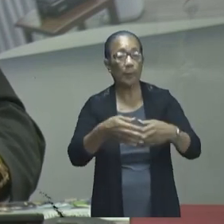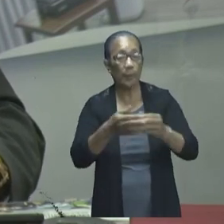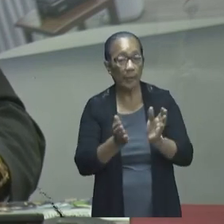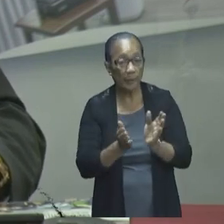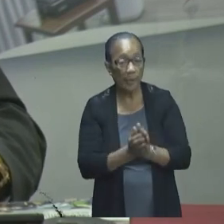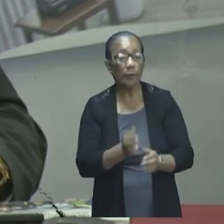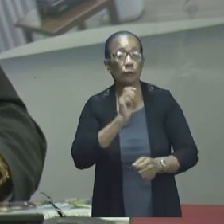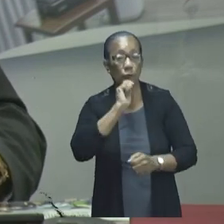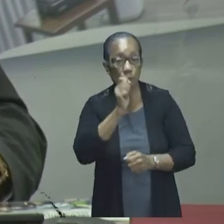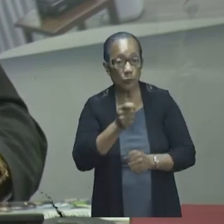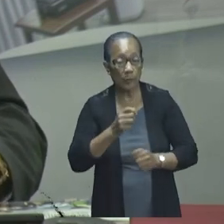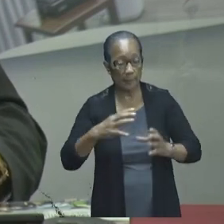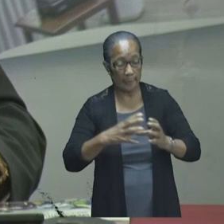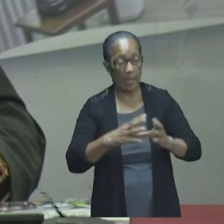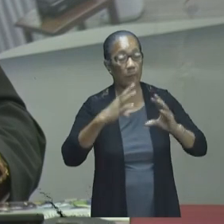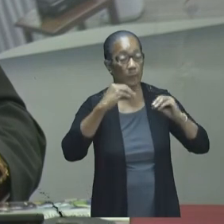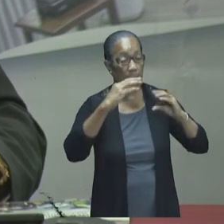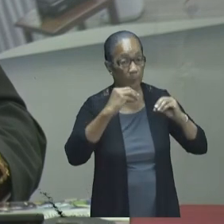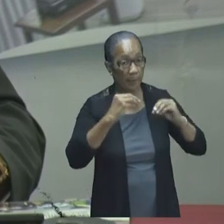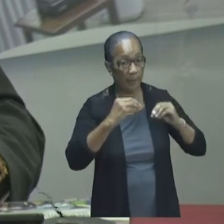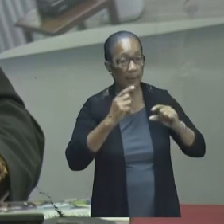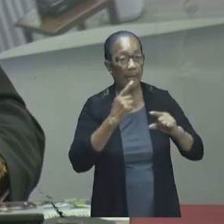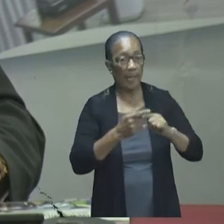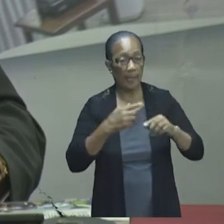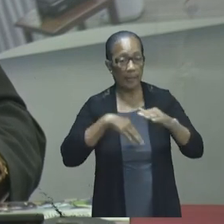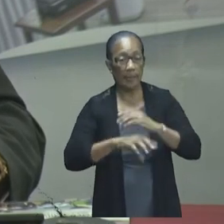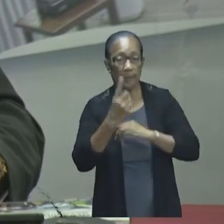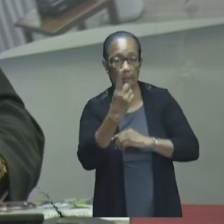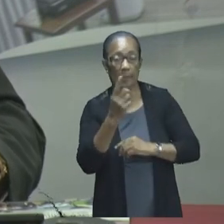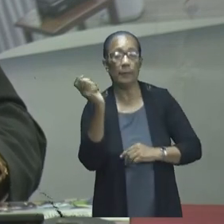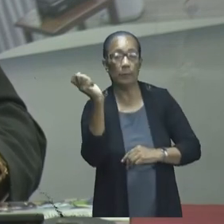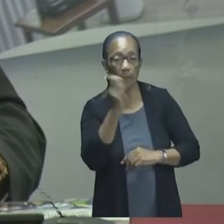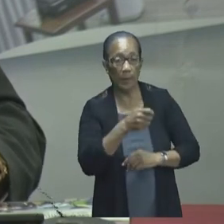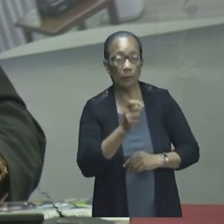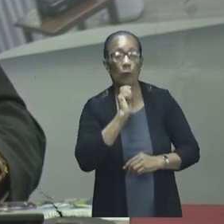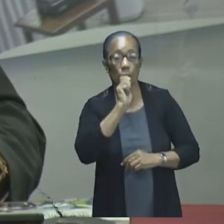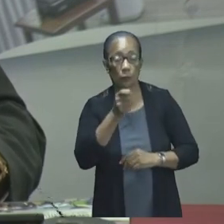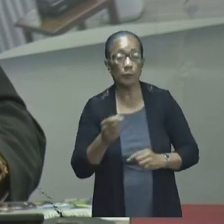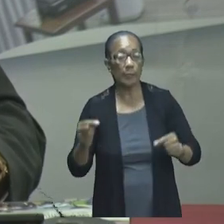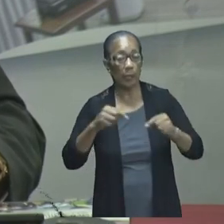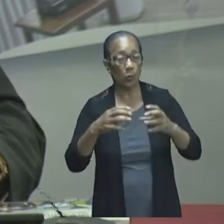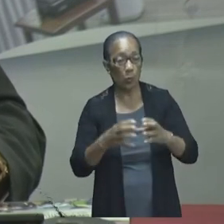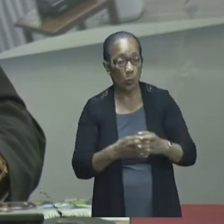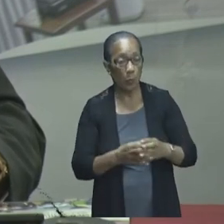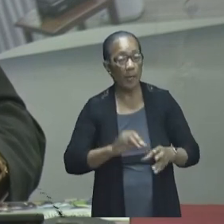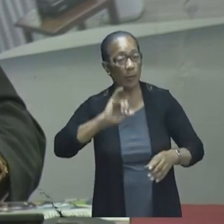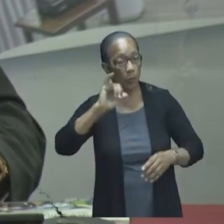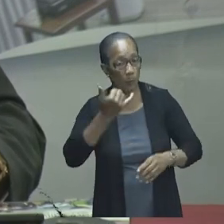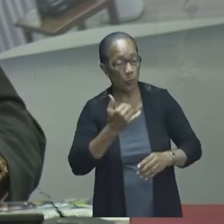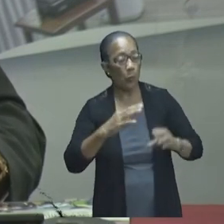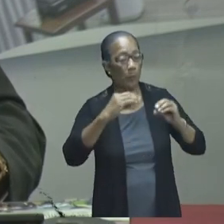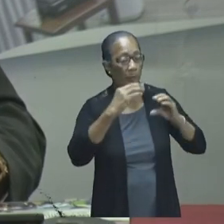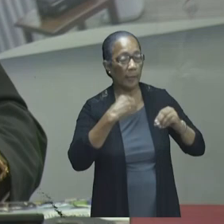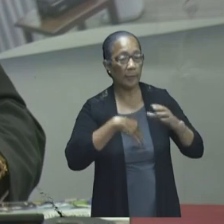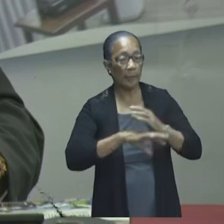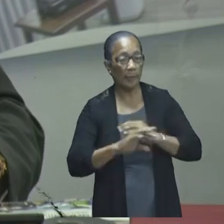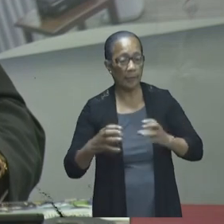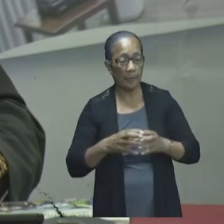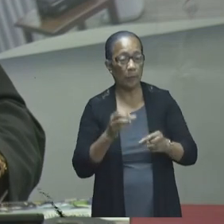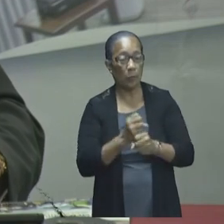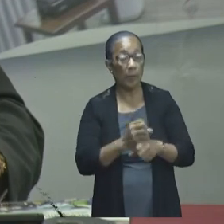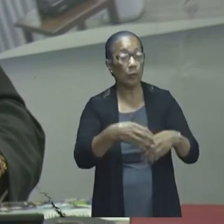voorstellen gaan bespreken en binnen een maand moeten de voorstellen komen en dat solo dat we hem bespreken in de coalitie top